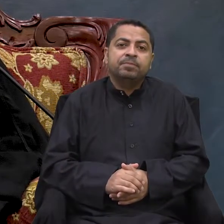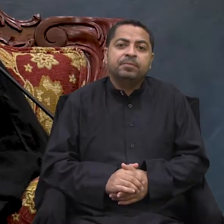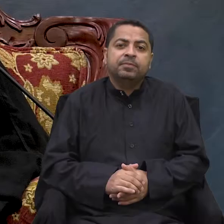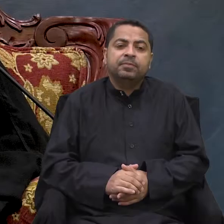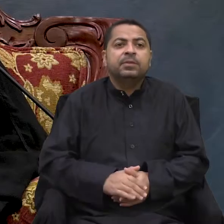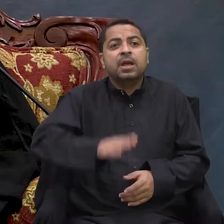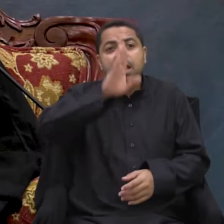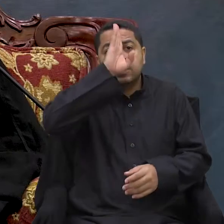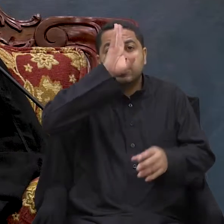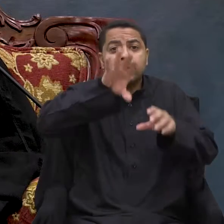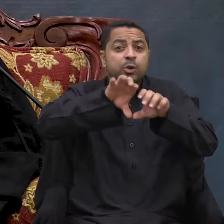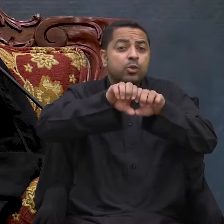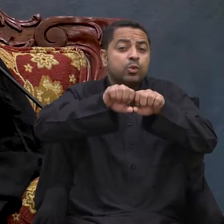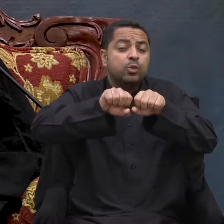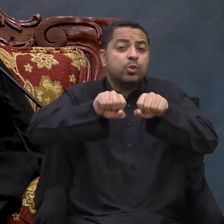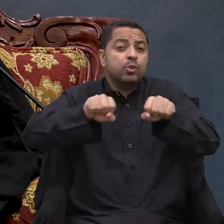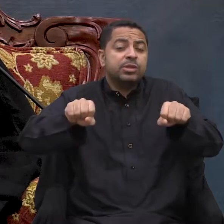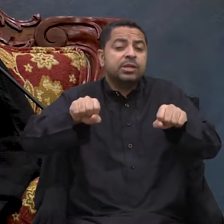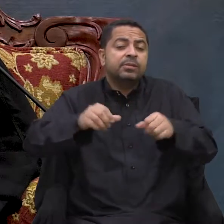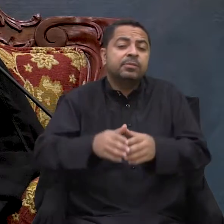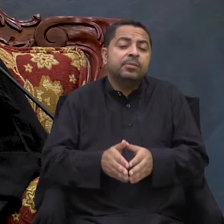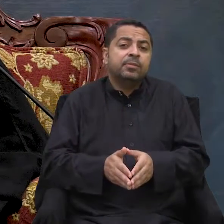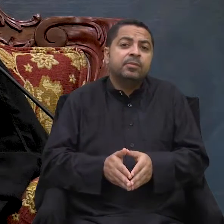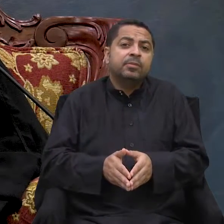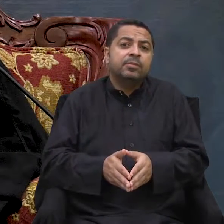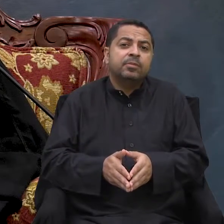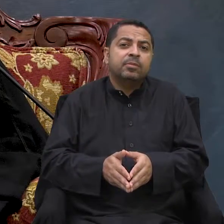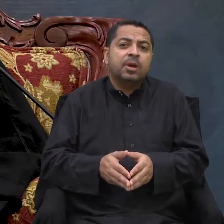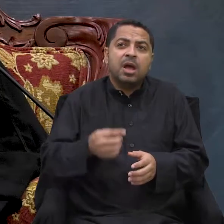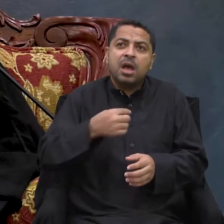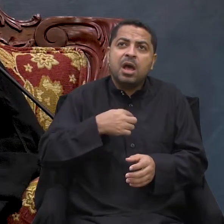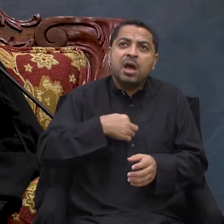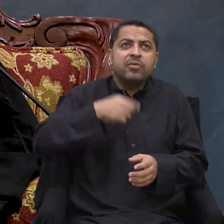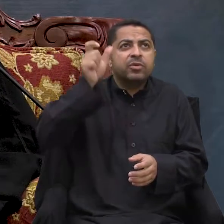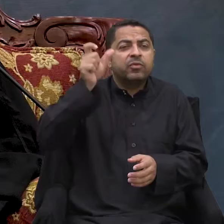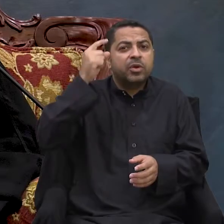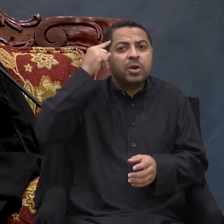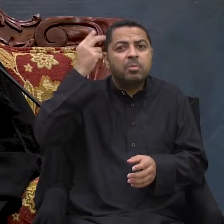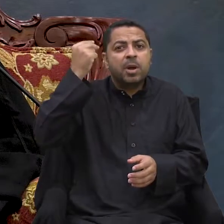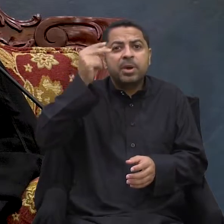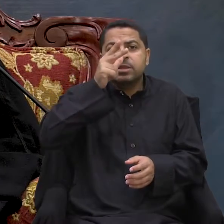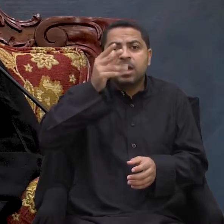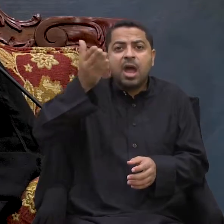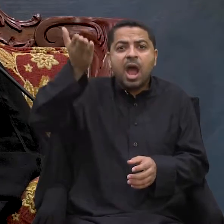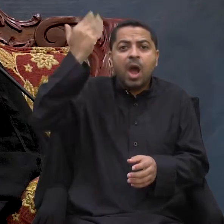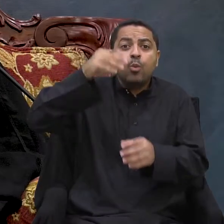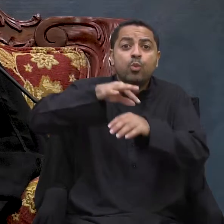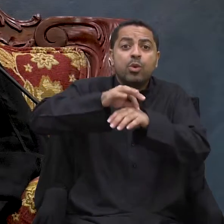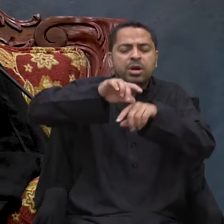الحسين الذي لا أعلم أحدا في تاريخ البشر